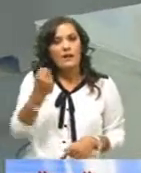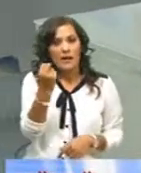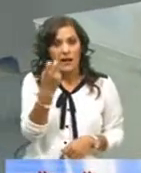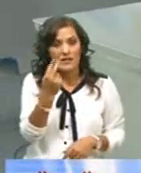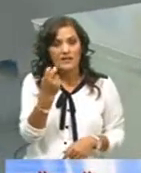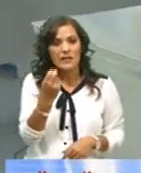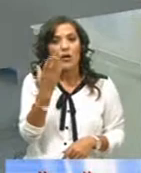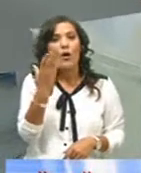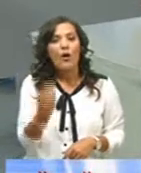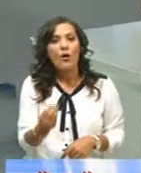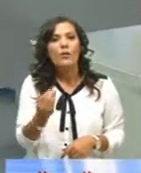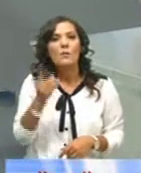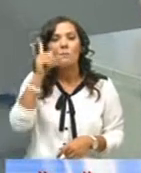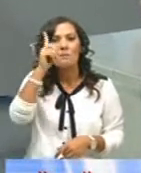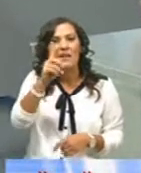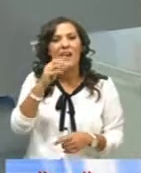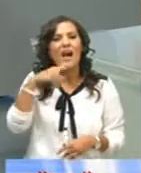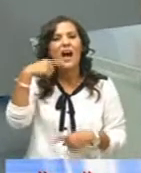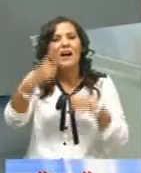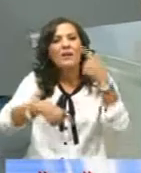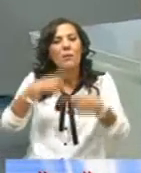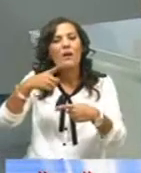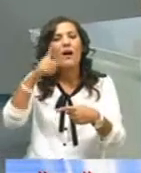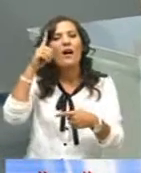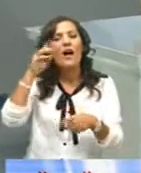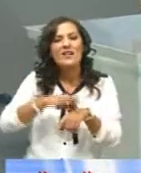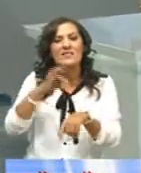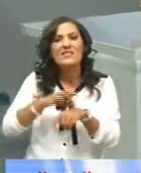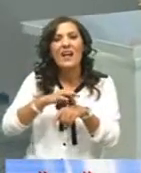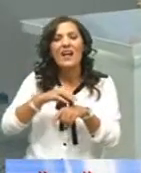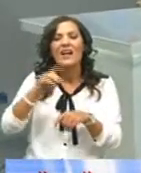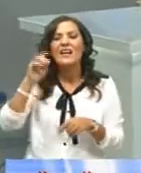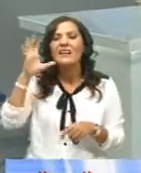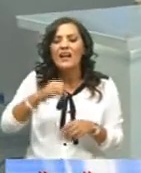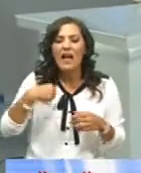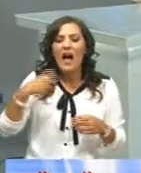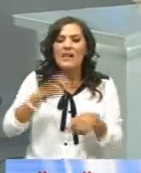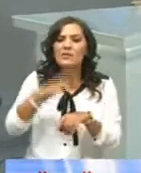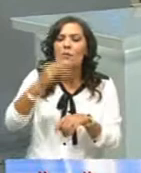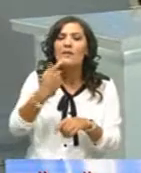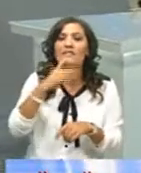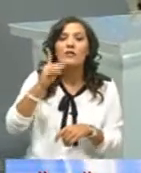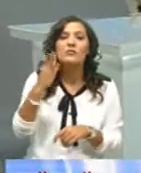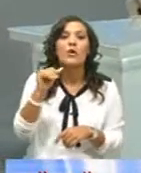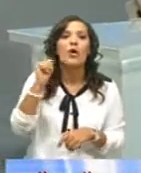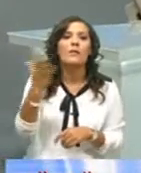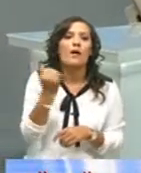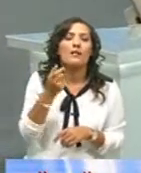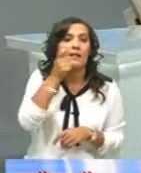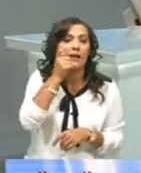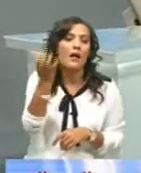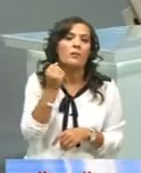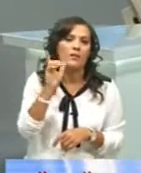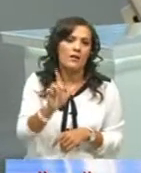kanserine yakalanmış bir akrabanızın hastalığa yakalanma yaşını Yok önce bilmeniz